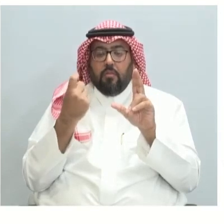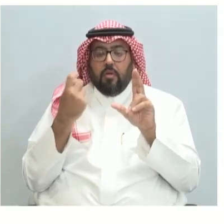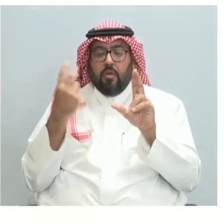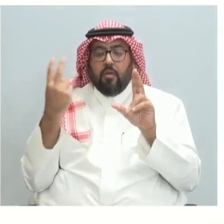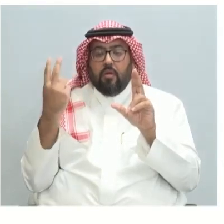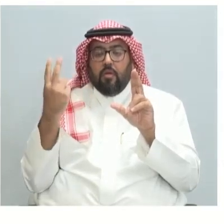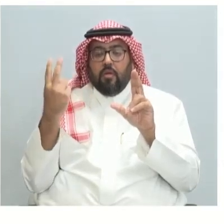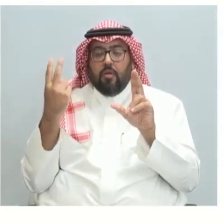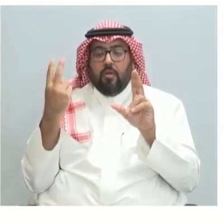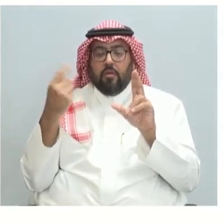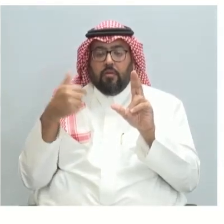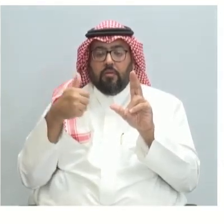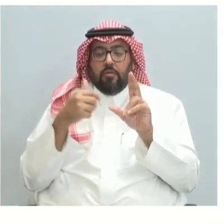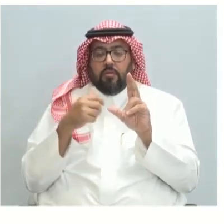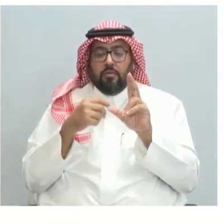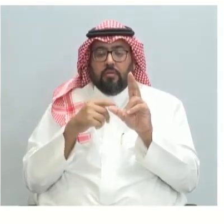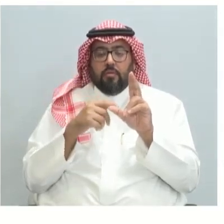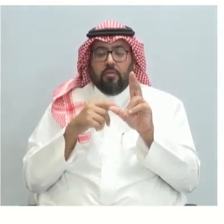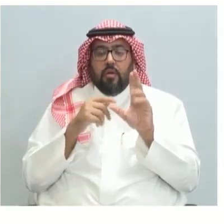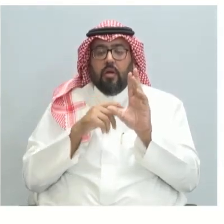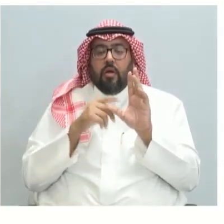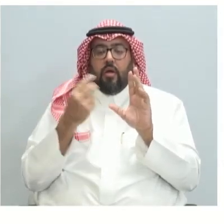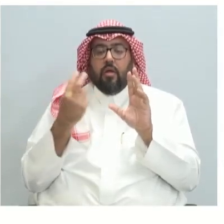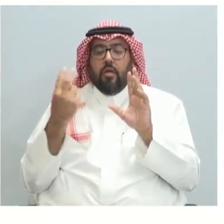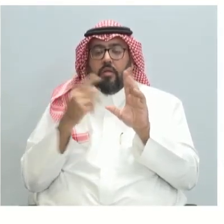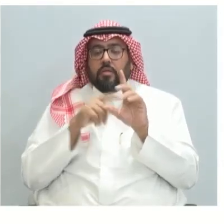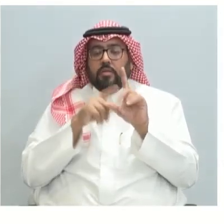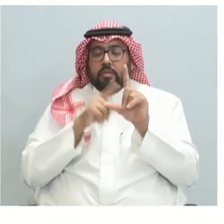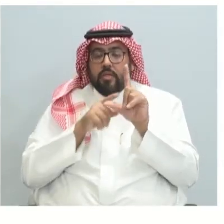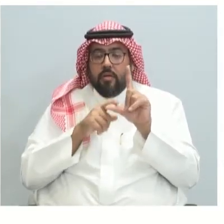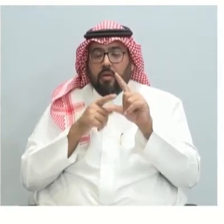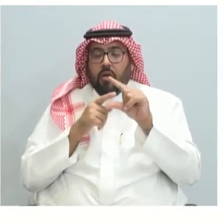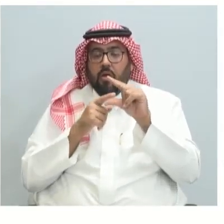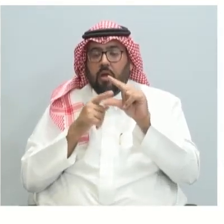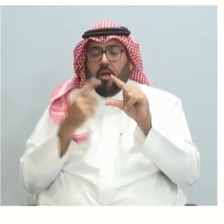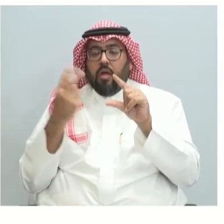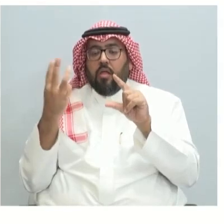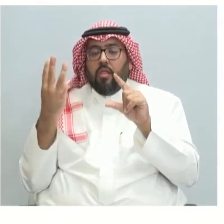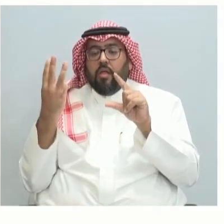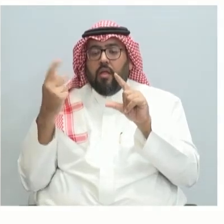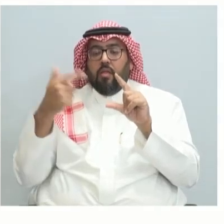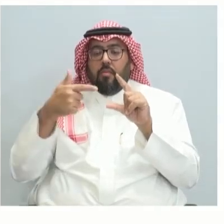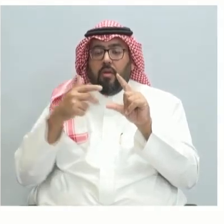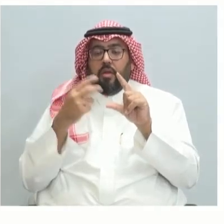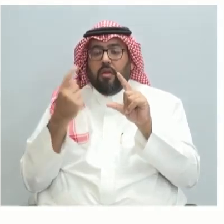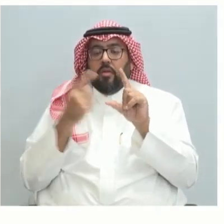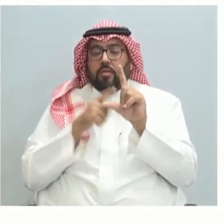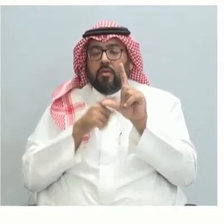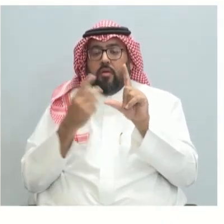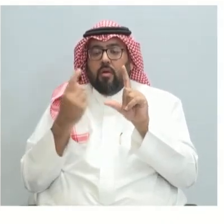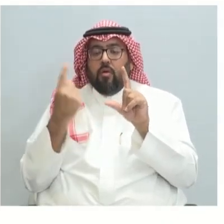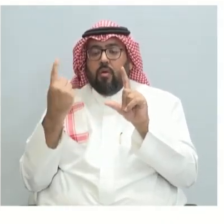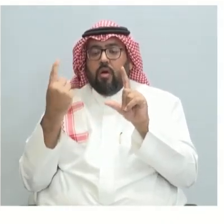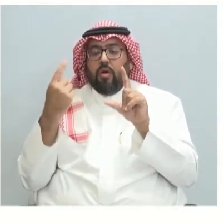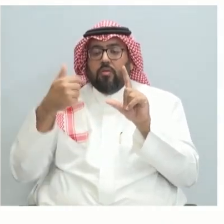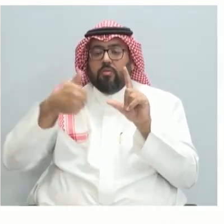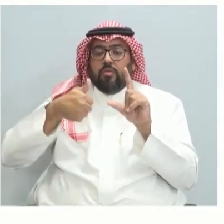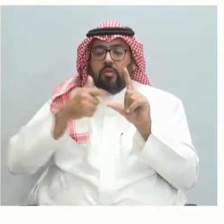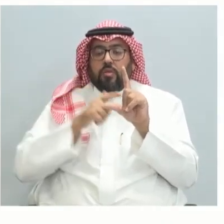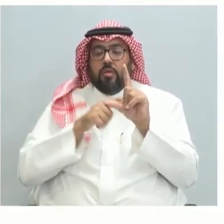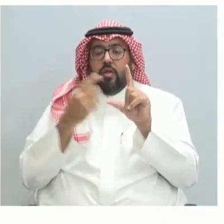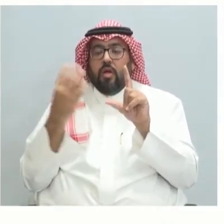83 درجه والزاويه الثالثه 61 درجه والزاويه الرابعه 54 درجه نرسم زاويه